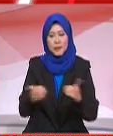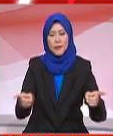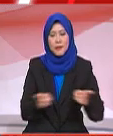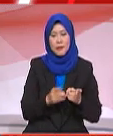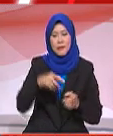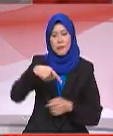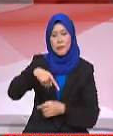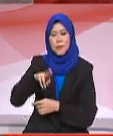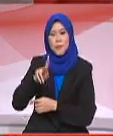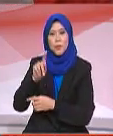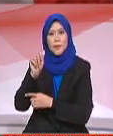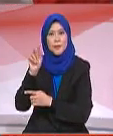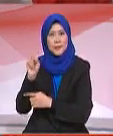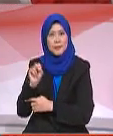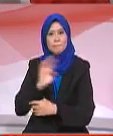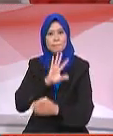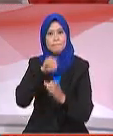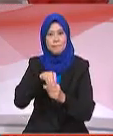Putatan.